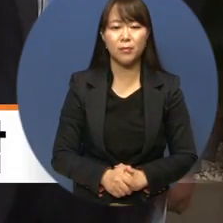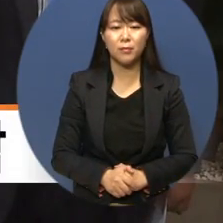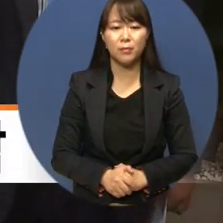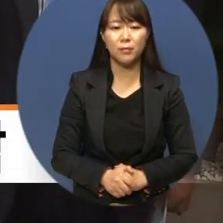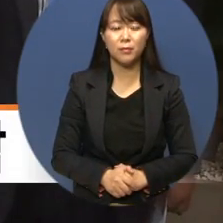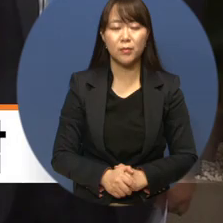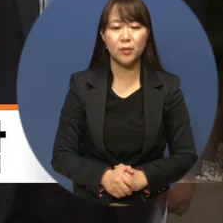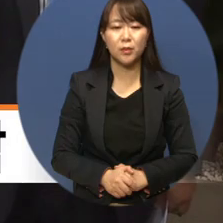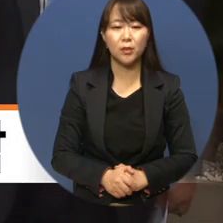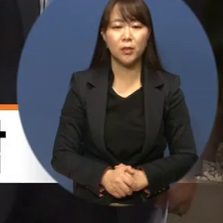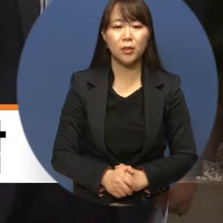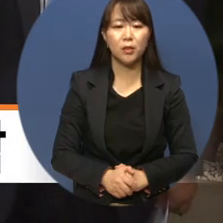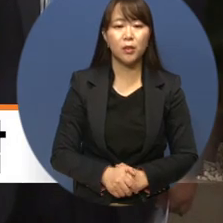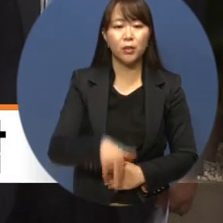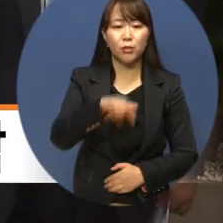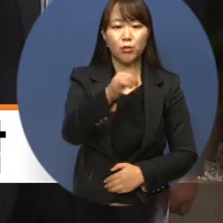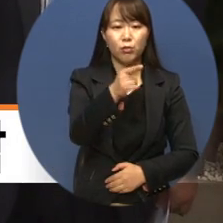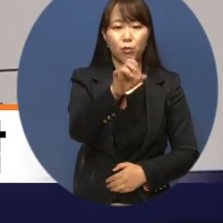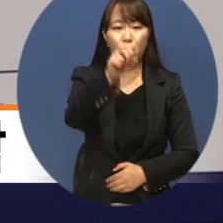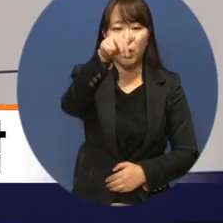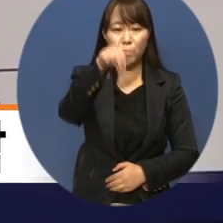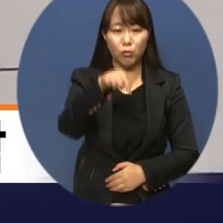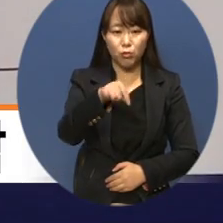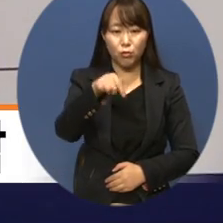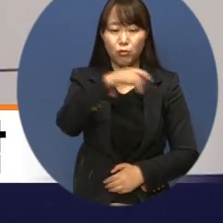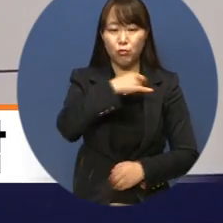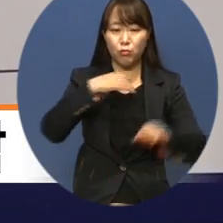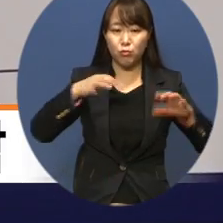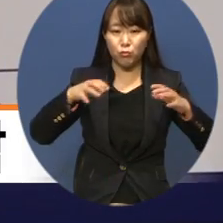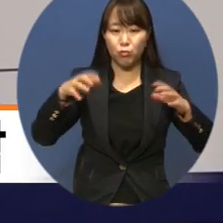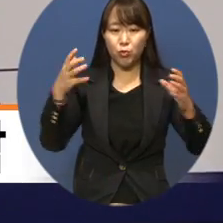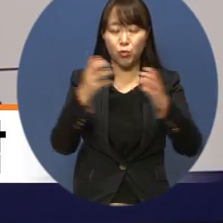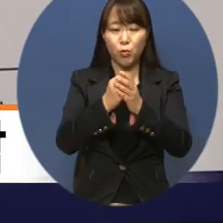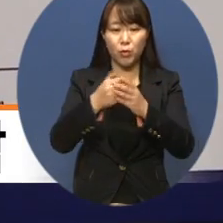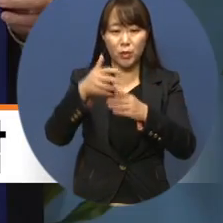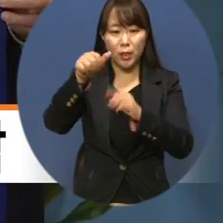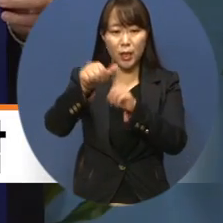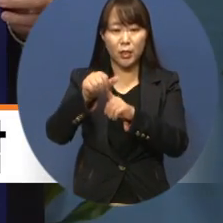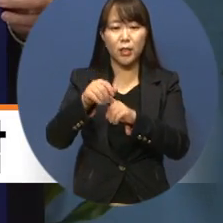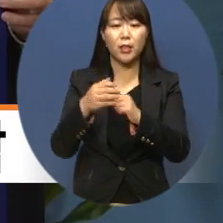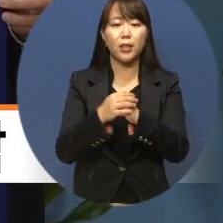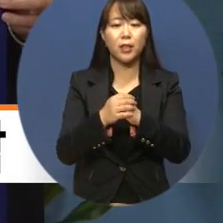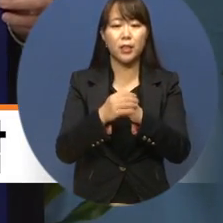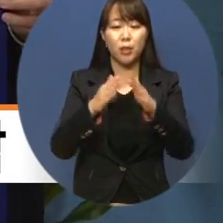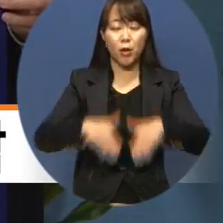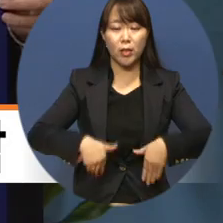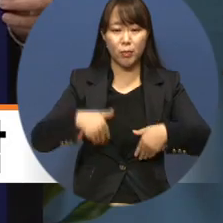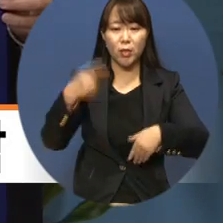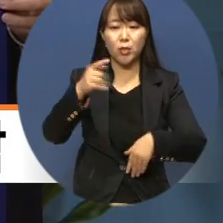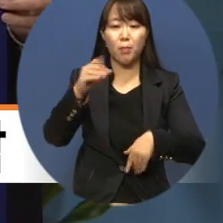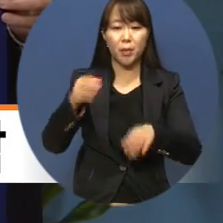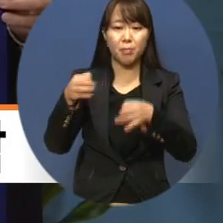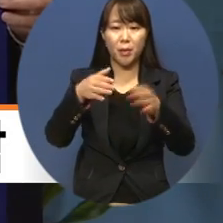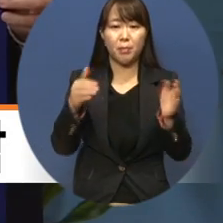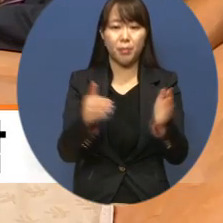주 광주 중국 총영사관이 지난 6일 전라남도에 성금 1천만 원을 기탁했습니다.